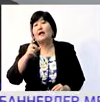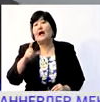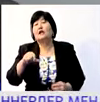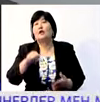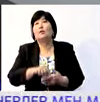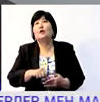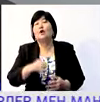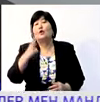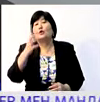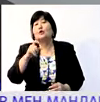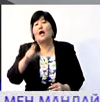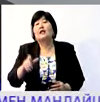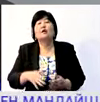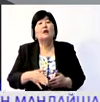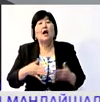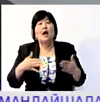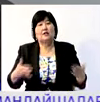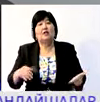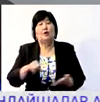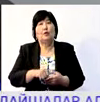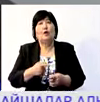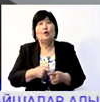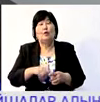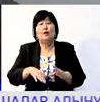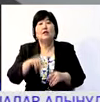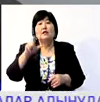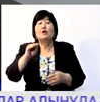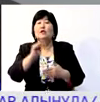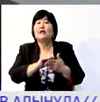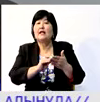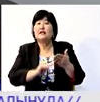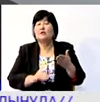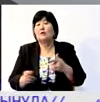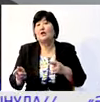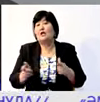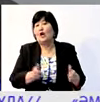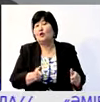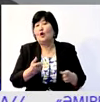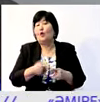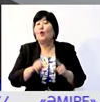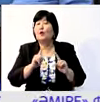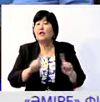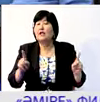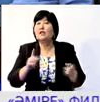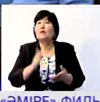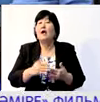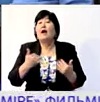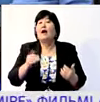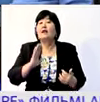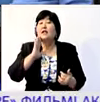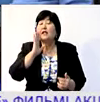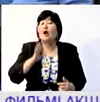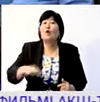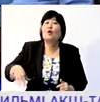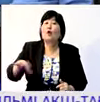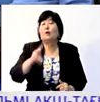өзінде 400 адамнан астам болады. Сосын сайлаушылардың тізімдері дайындалған. Ода жаңа ерекшелігі бар. Қазіргі таңда облыс